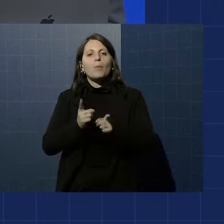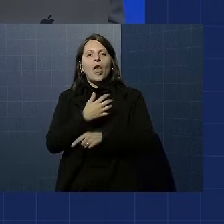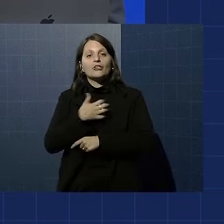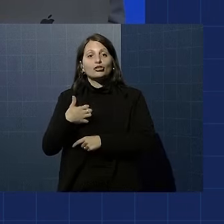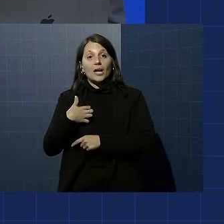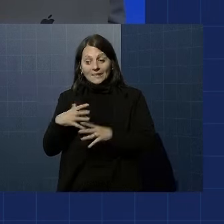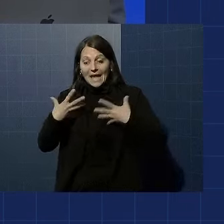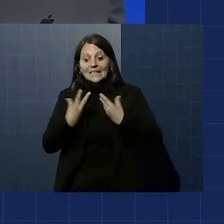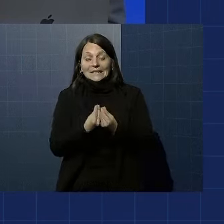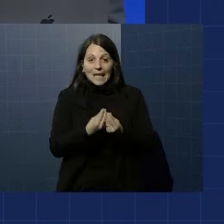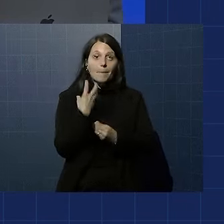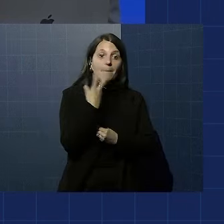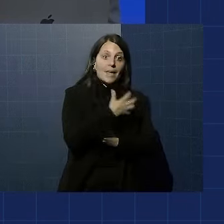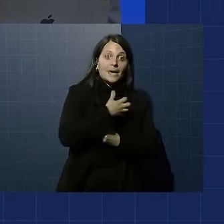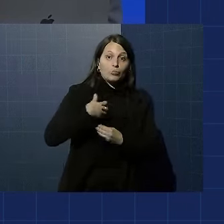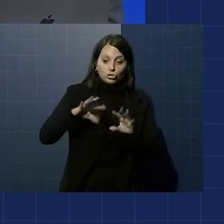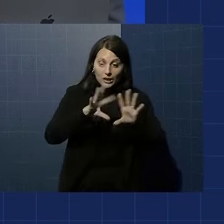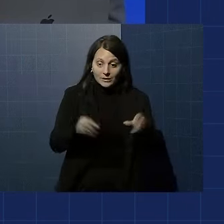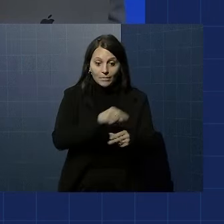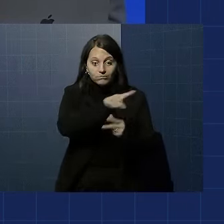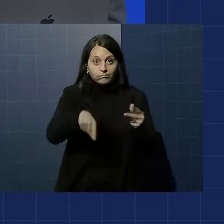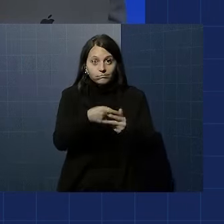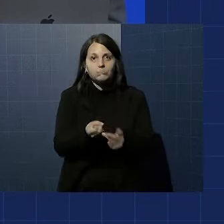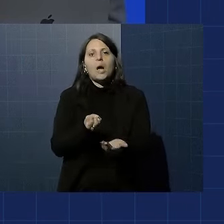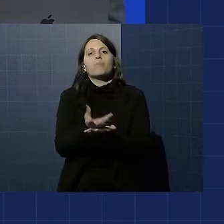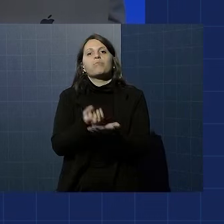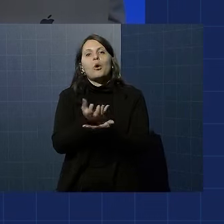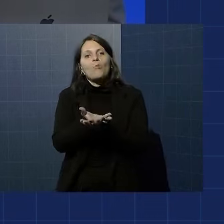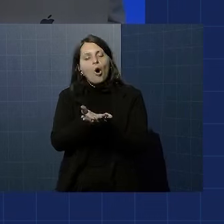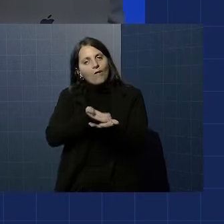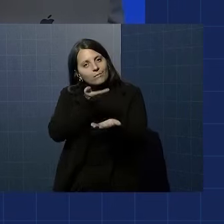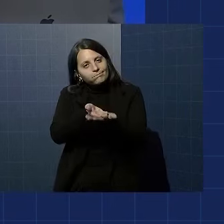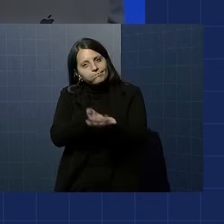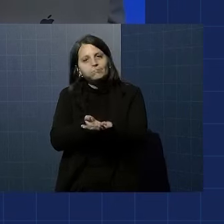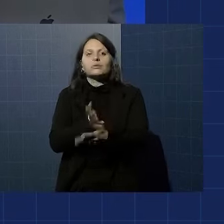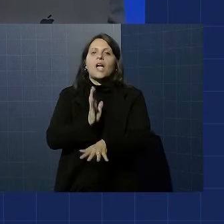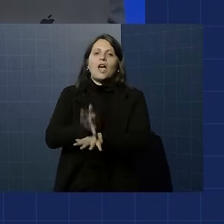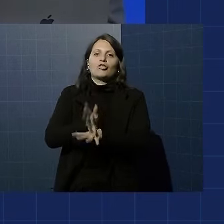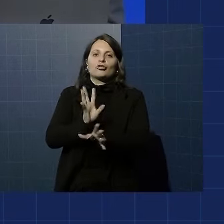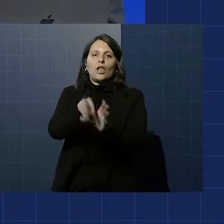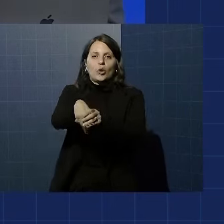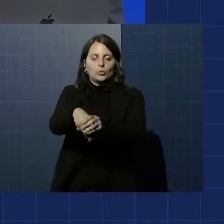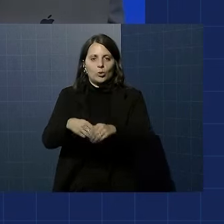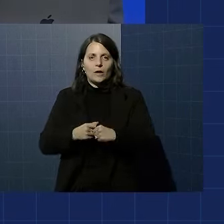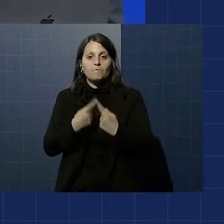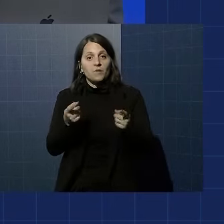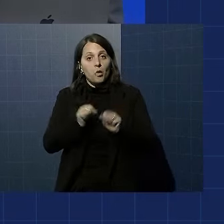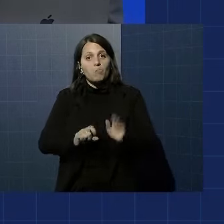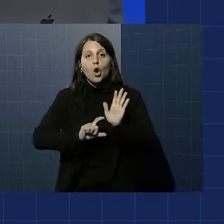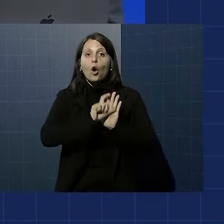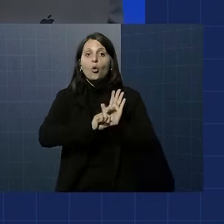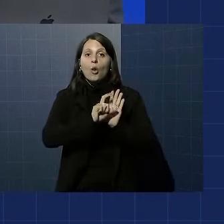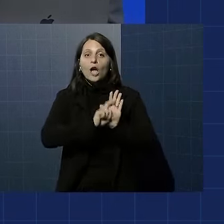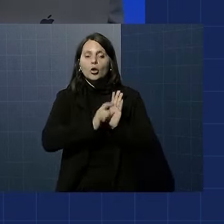promuovere inclusione e accessibilità. Per la traduzione simultanea è sufficiente scannerizzare il QR code che vi possono